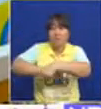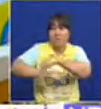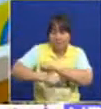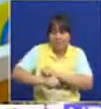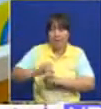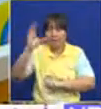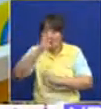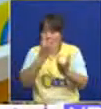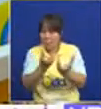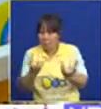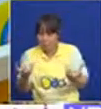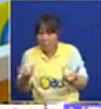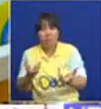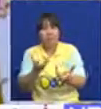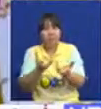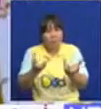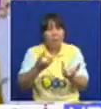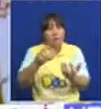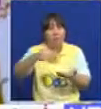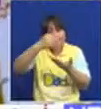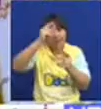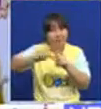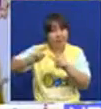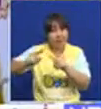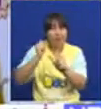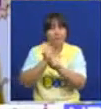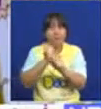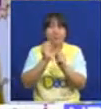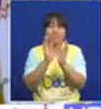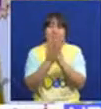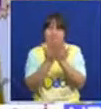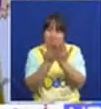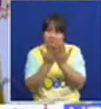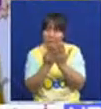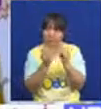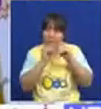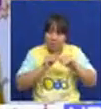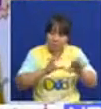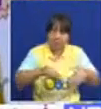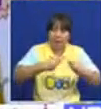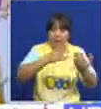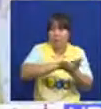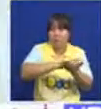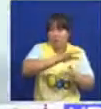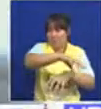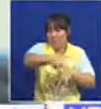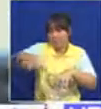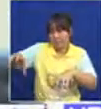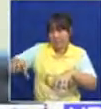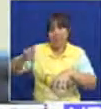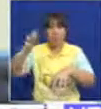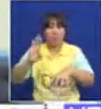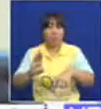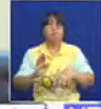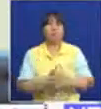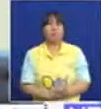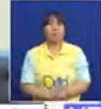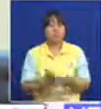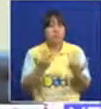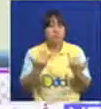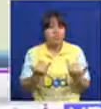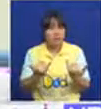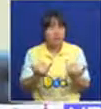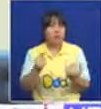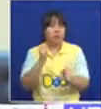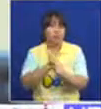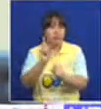ครุภัณฑ์และสื่อการเรียนรู้ตลอดจนทำหนังสือเพื่อขยายความรู้สู่โรงเรียนอื่นอย่างเป็นระบบ วันนี้ค่ะก็เป็นการขยายผ